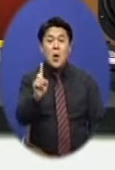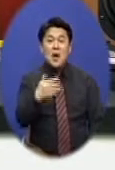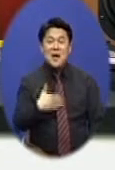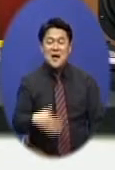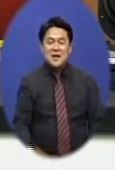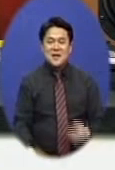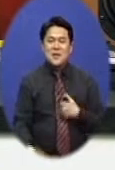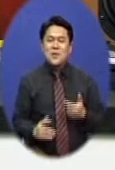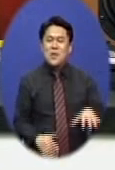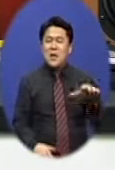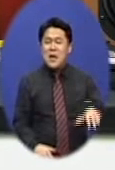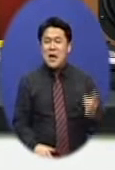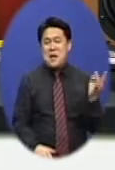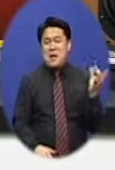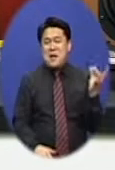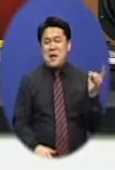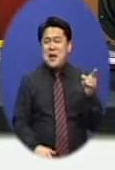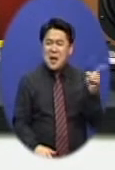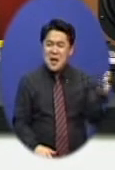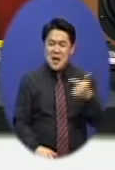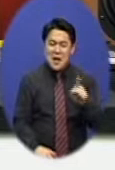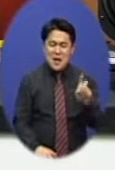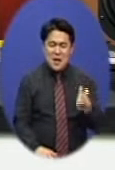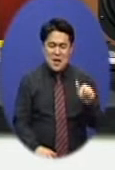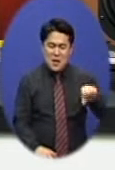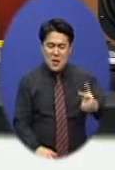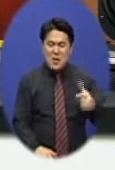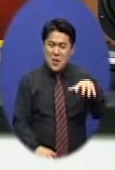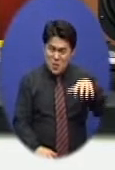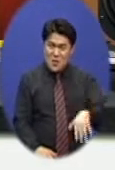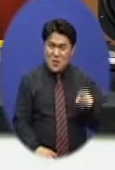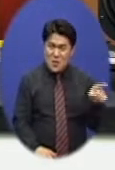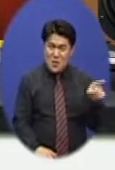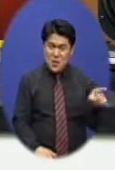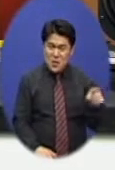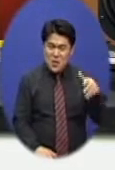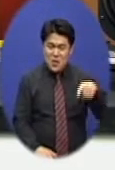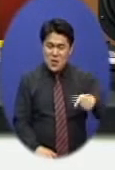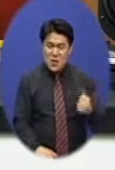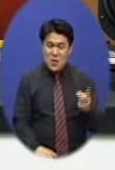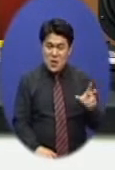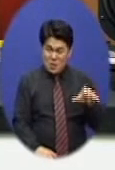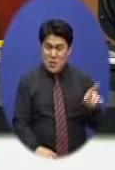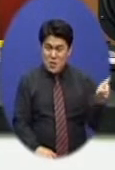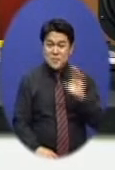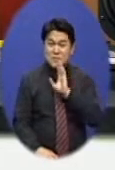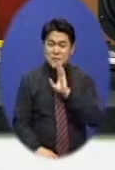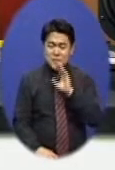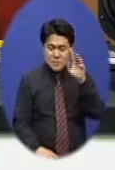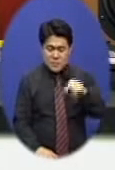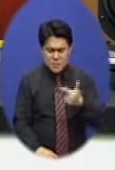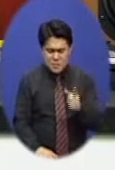제가 그 고향이 원래 그 네. 남원 고장이에요. 아. 춘향아. 예, 네, 그래서 춘향한 노래 이렇게